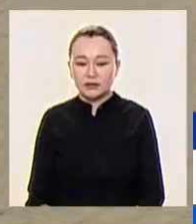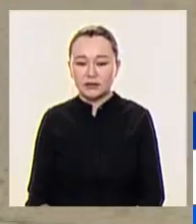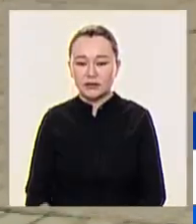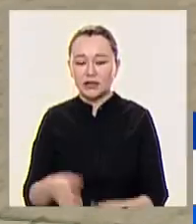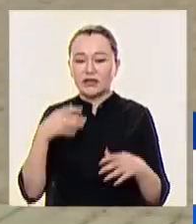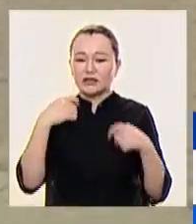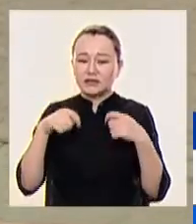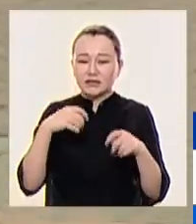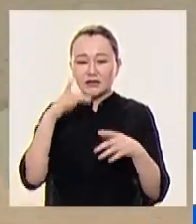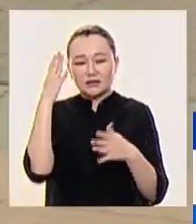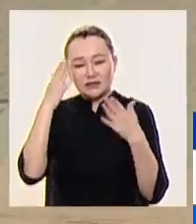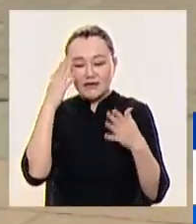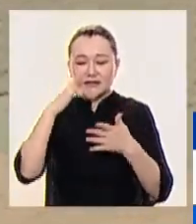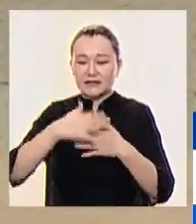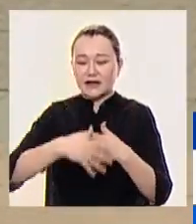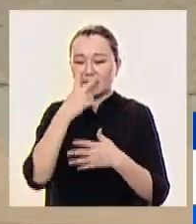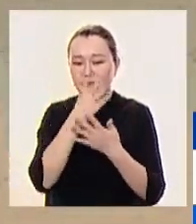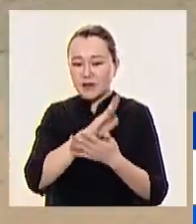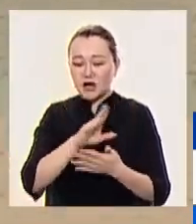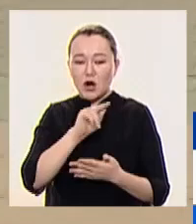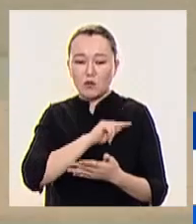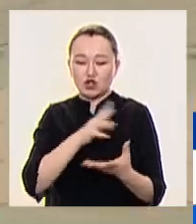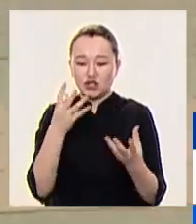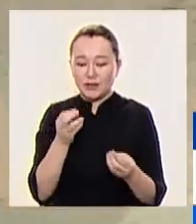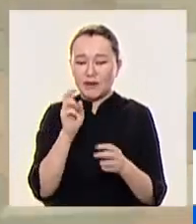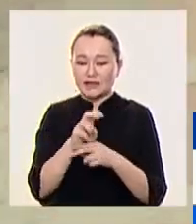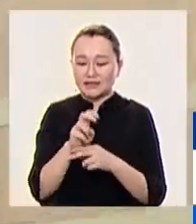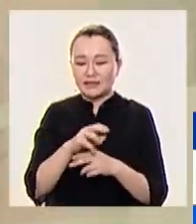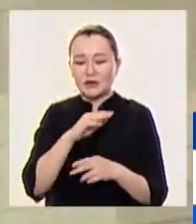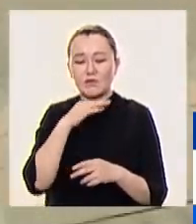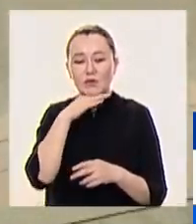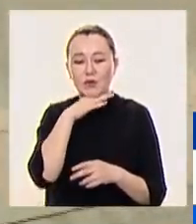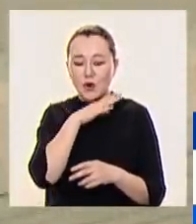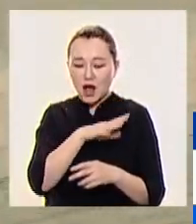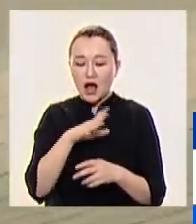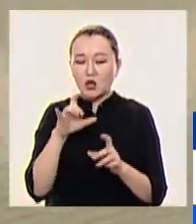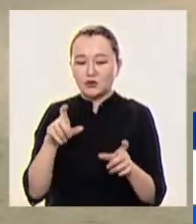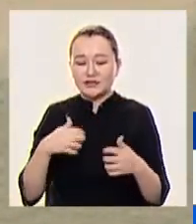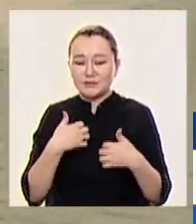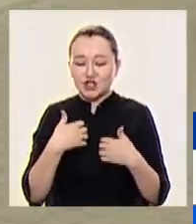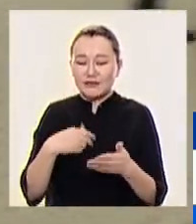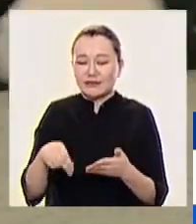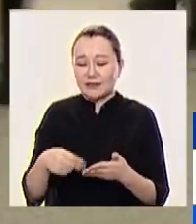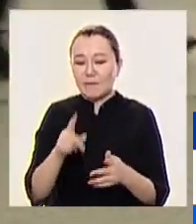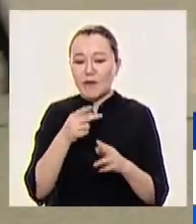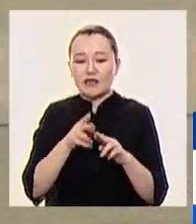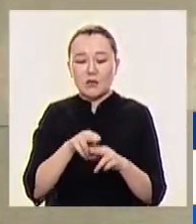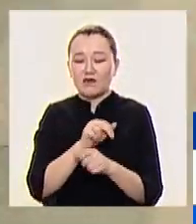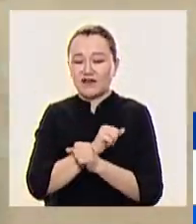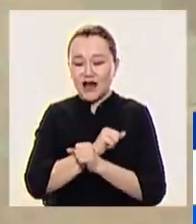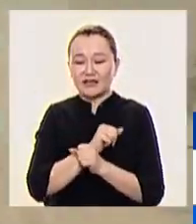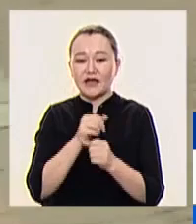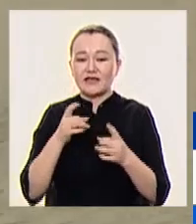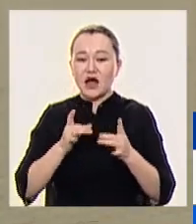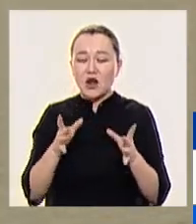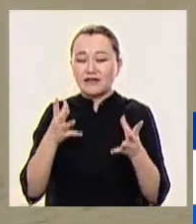В торгово-развлекательных центрах, несмотря на рабочий день, посетителей достаточно много. Люди спешат сделать покупки, ведь в выходные